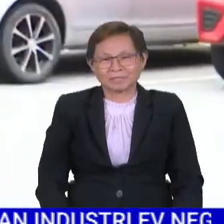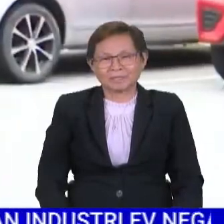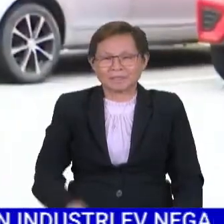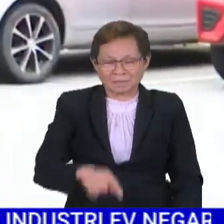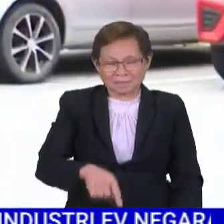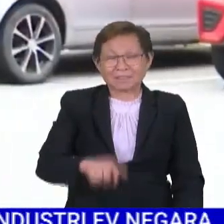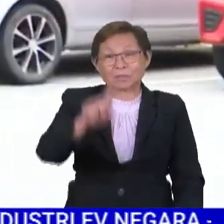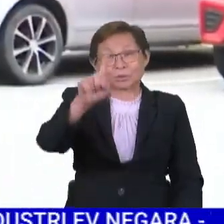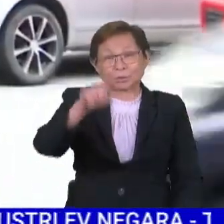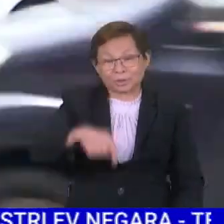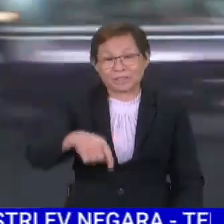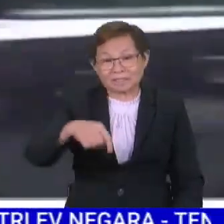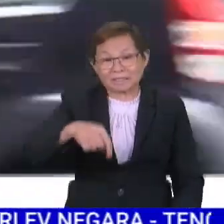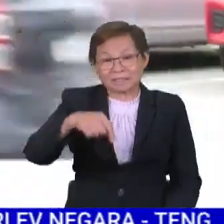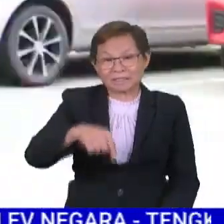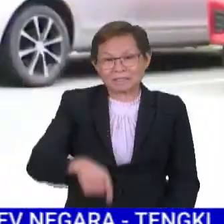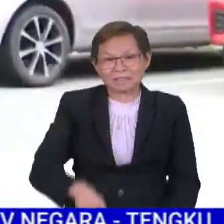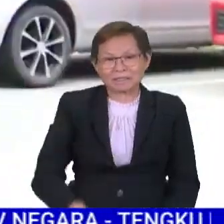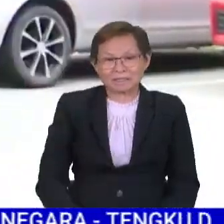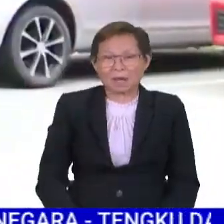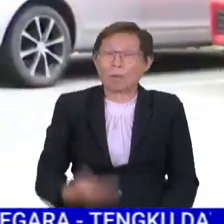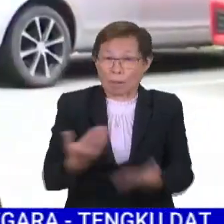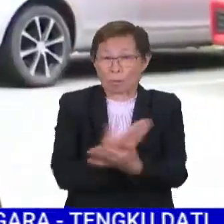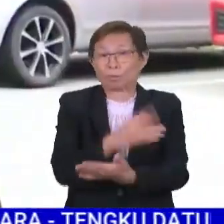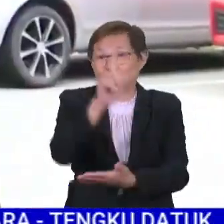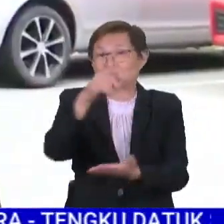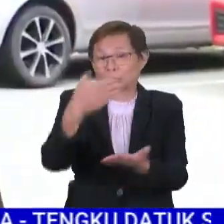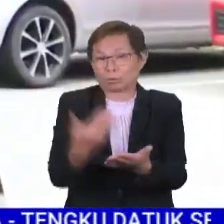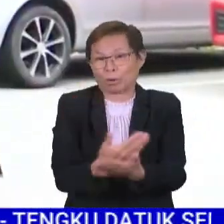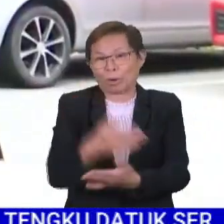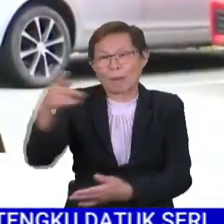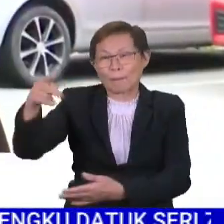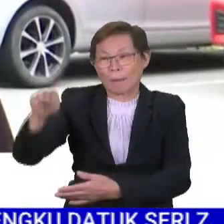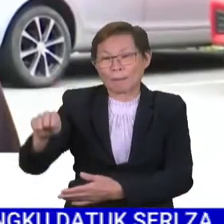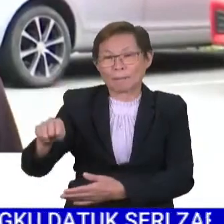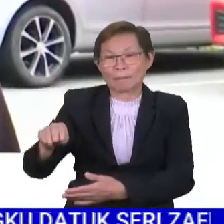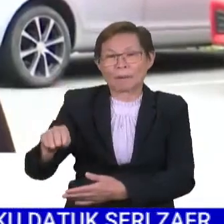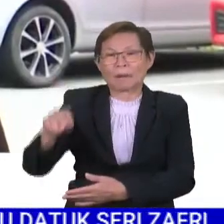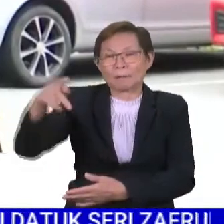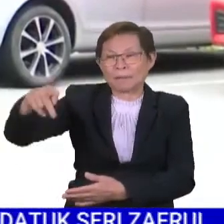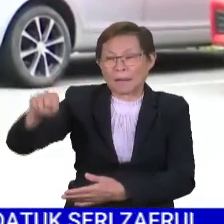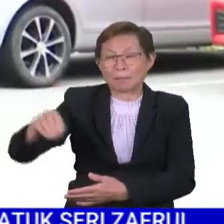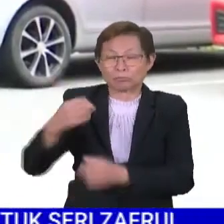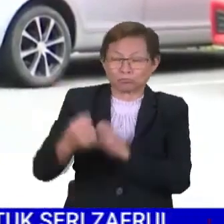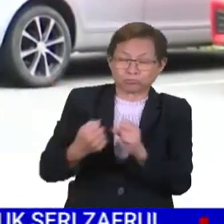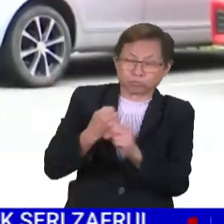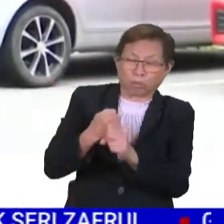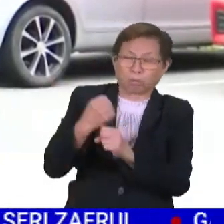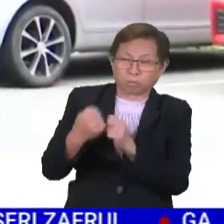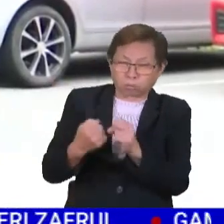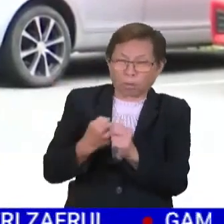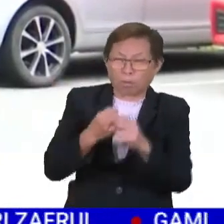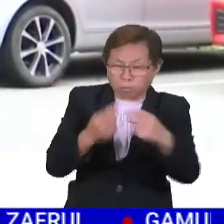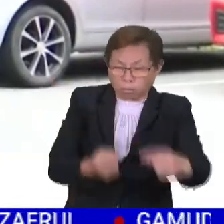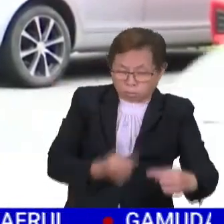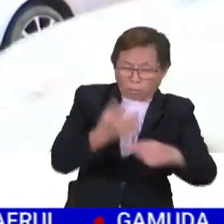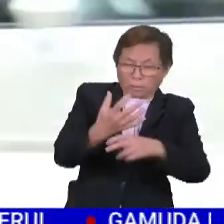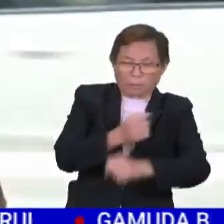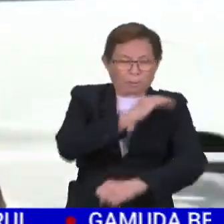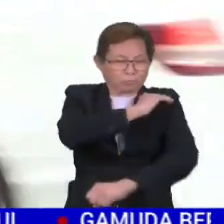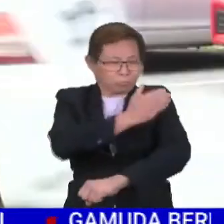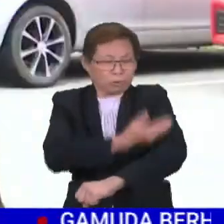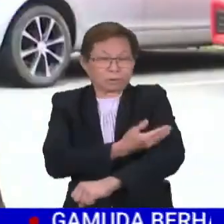Ini satu kerajaan yang baru. Kita punya Perdana Menteri pun bertahun dia memperjuangkan untuk dapatkan